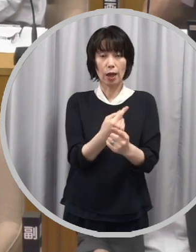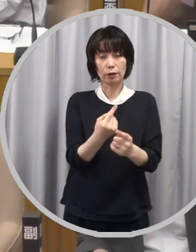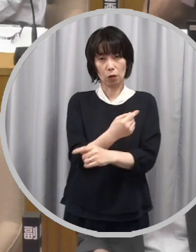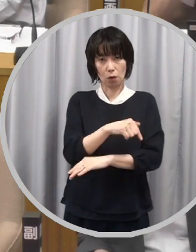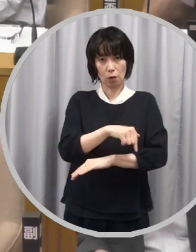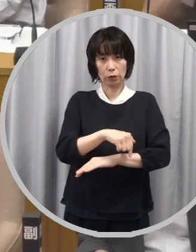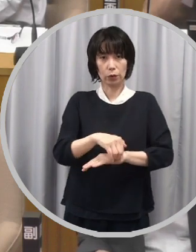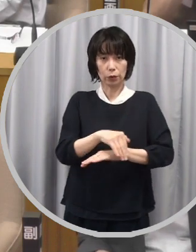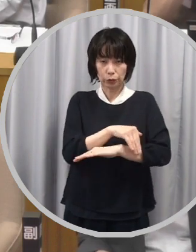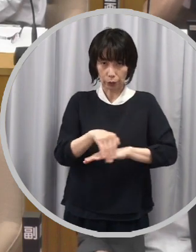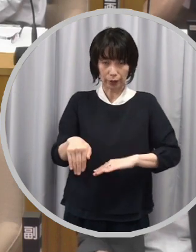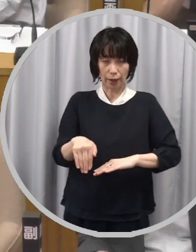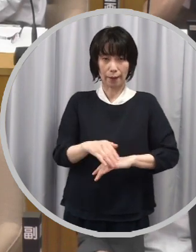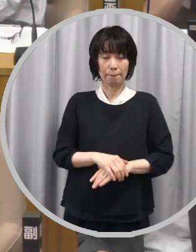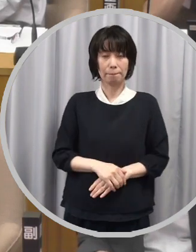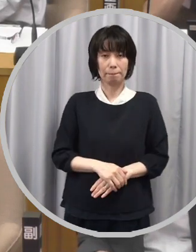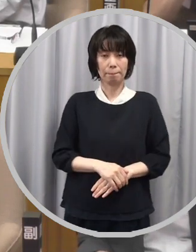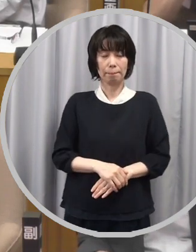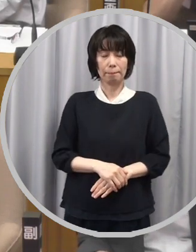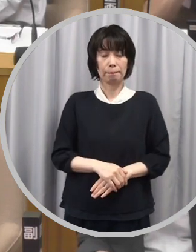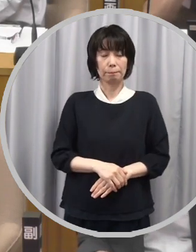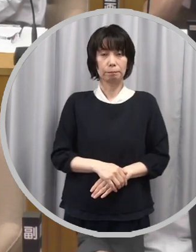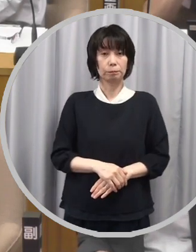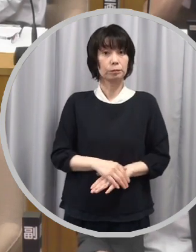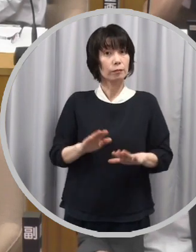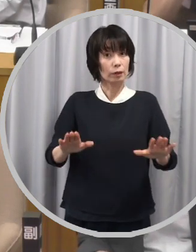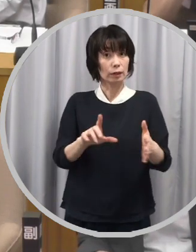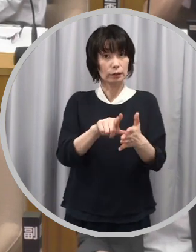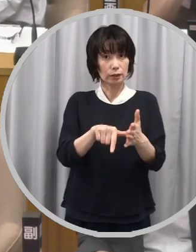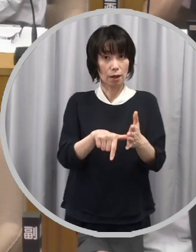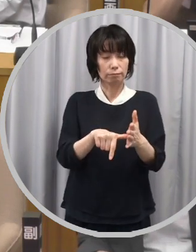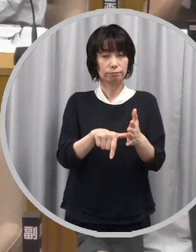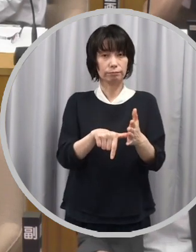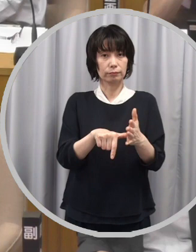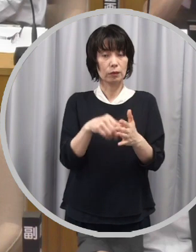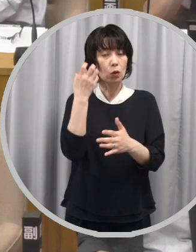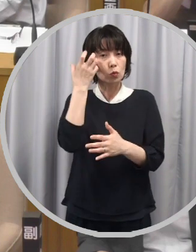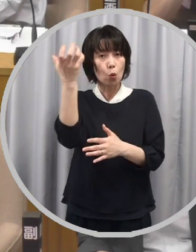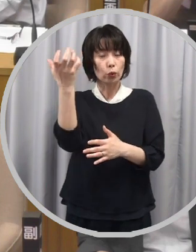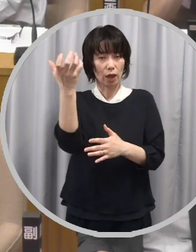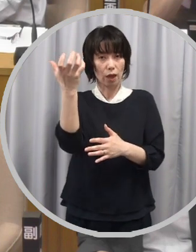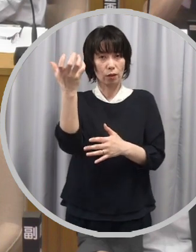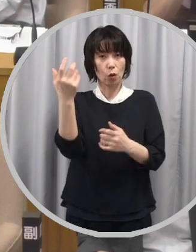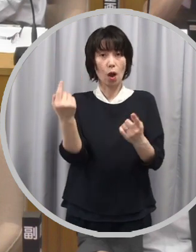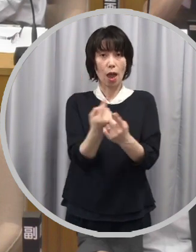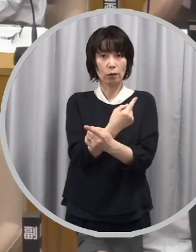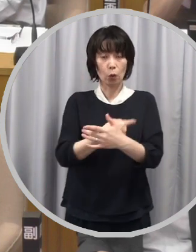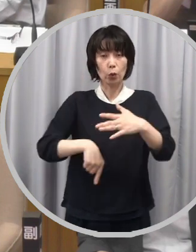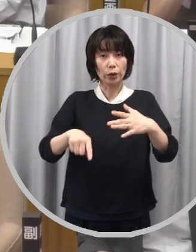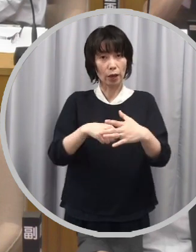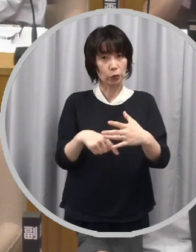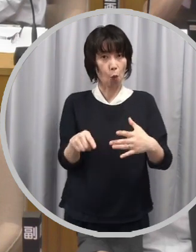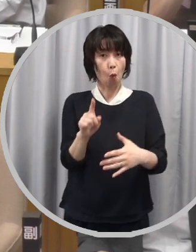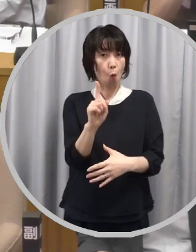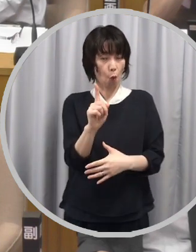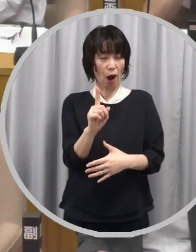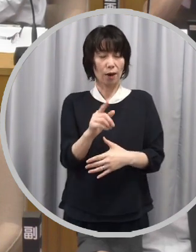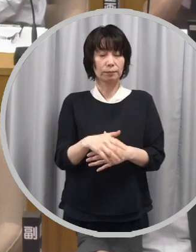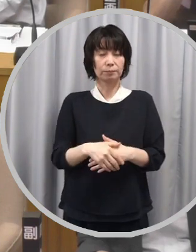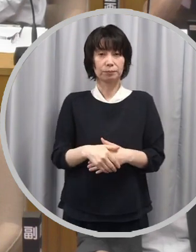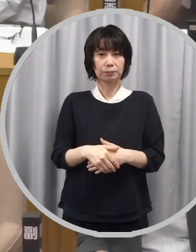する予定であります。現時点において、想定しております変更の内容についてであります